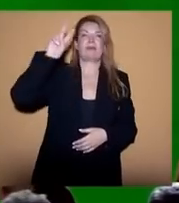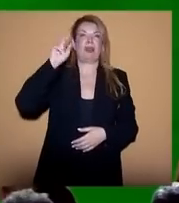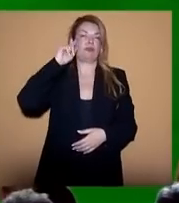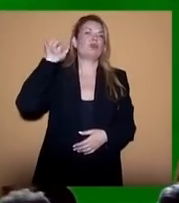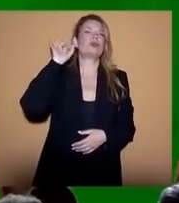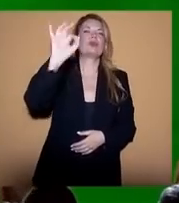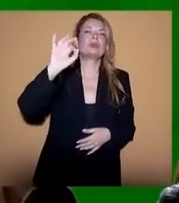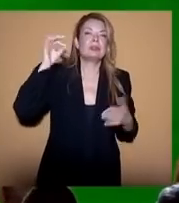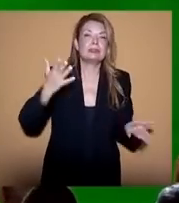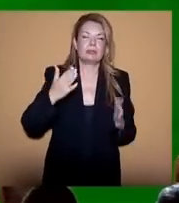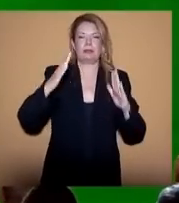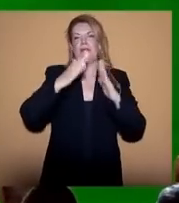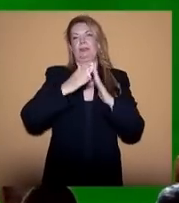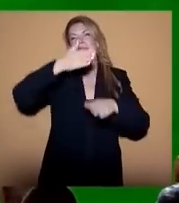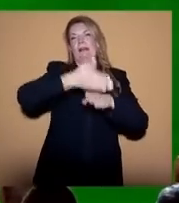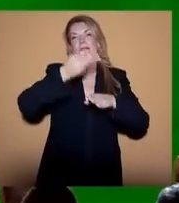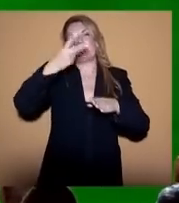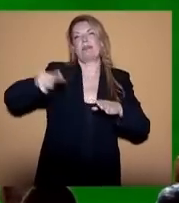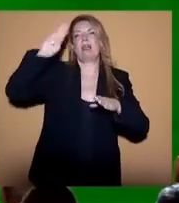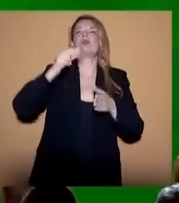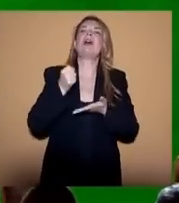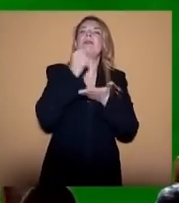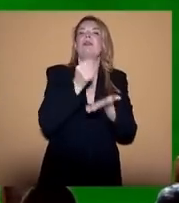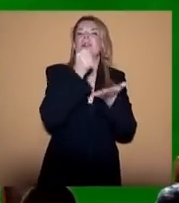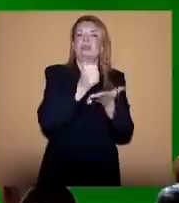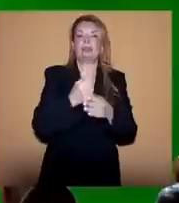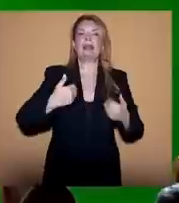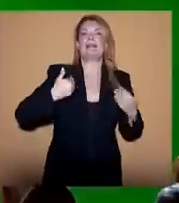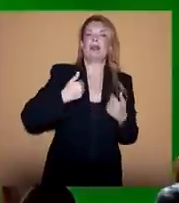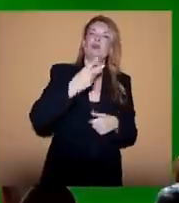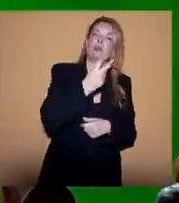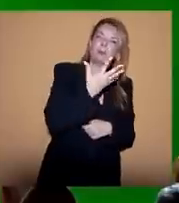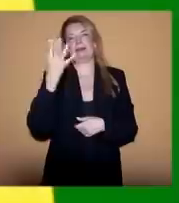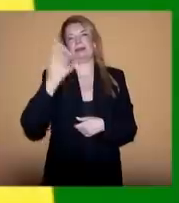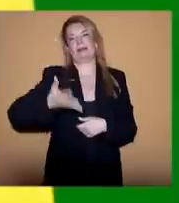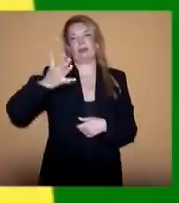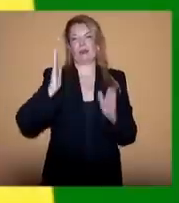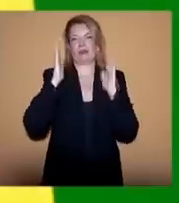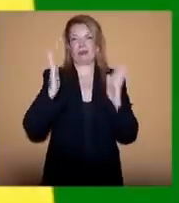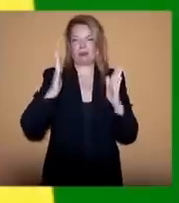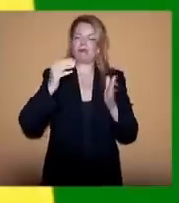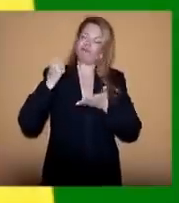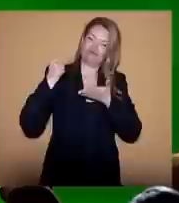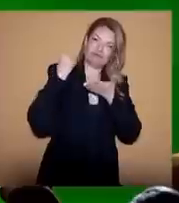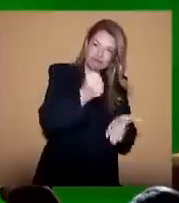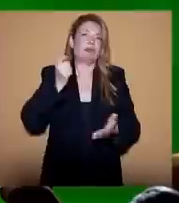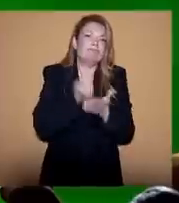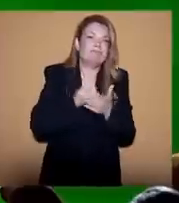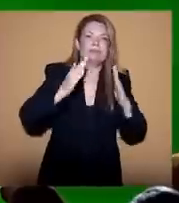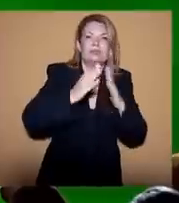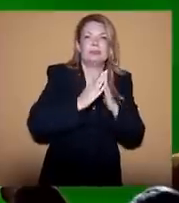την επιδότηση ενοικίου σε νέες και νέους από 25 έως 44 ετών. Δημιουργούμε τράπεζα